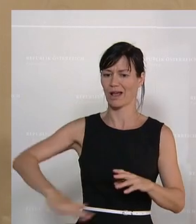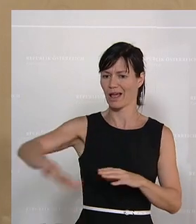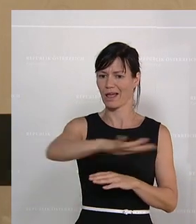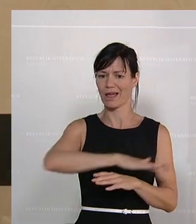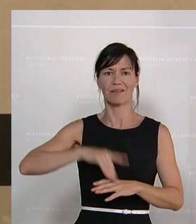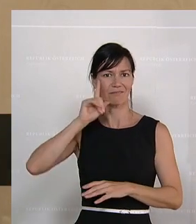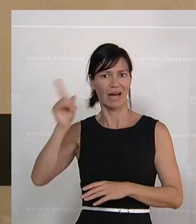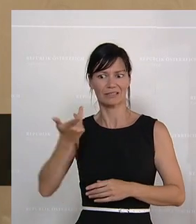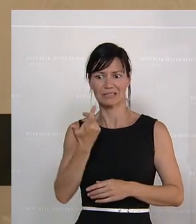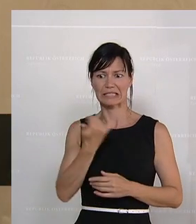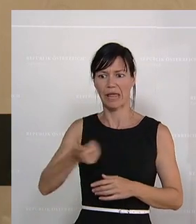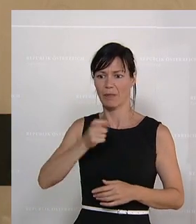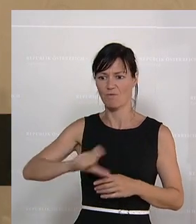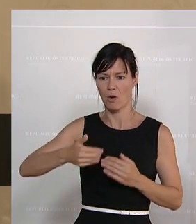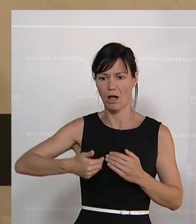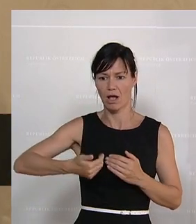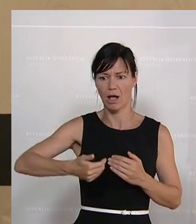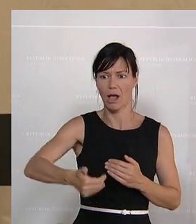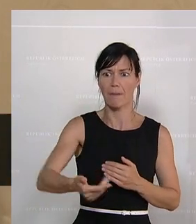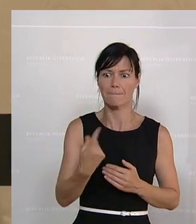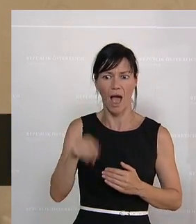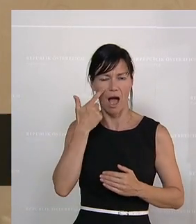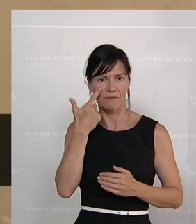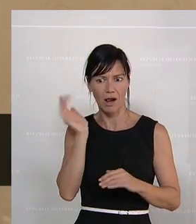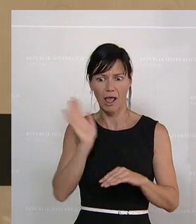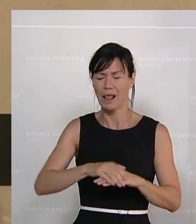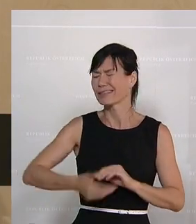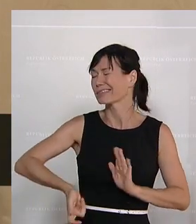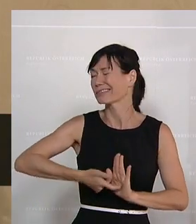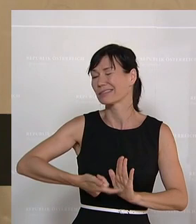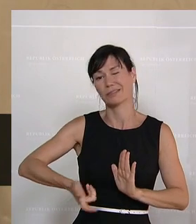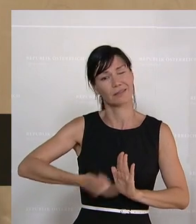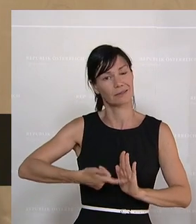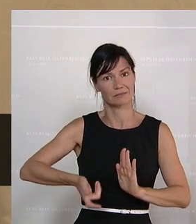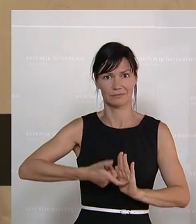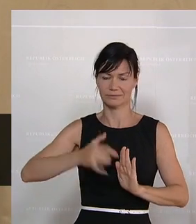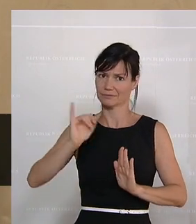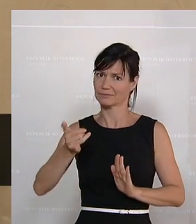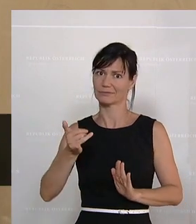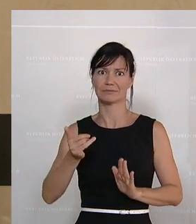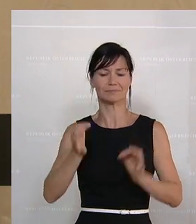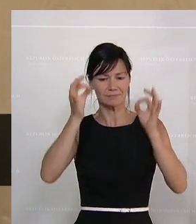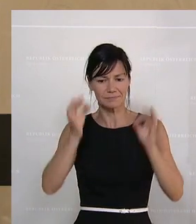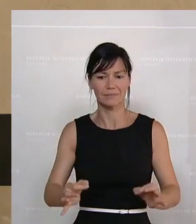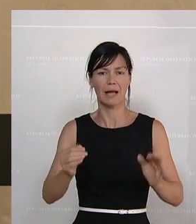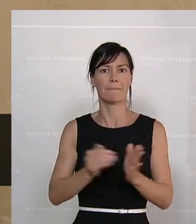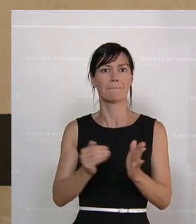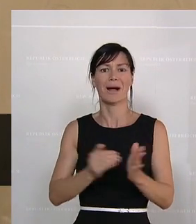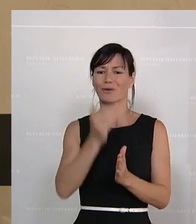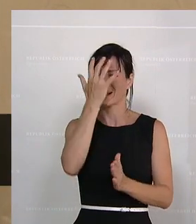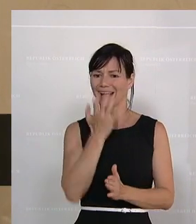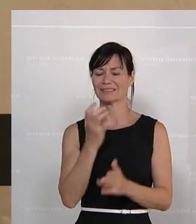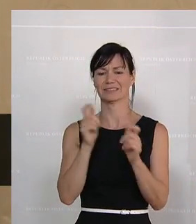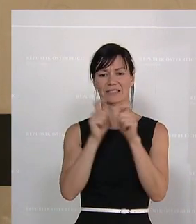wird augenscheinlicher dass es ein dass es so dringend ist ein ernstzunehmendes ein nachhaltiges entlastungspaket zu schirmen